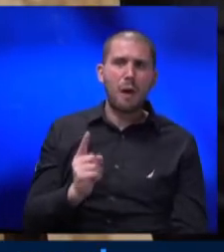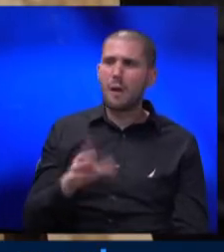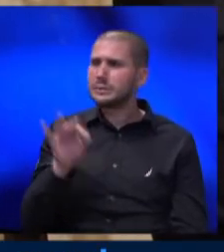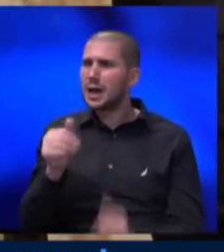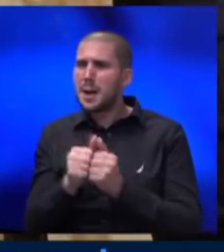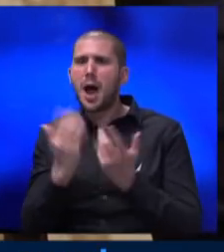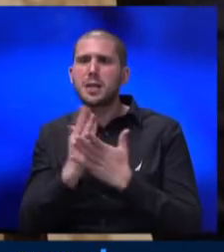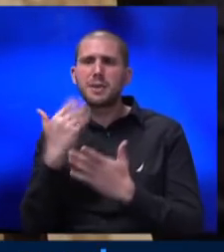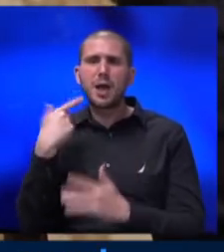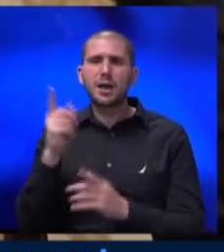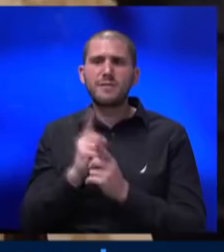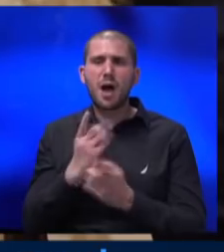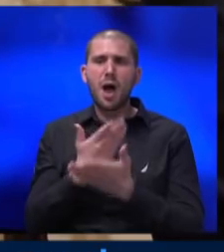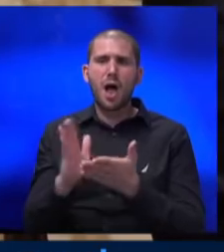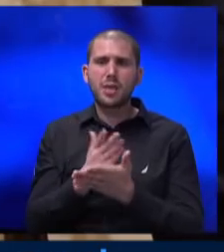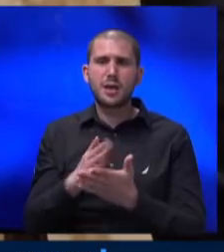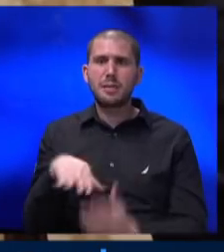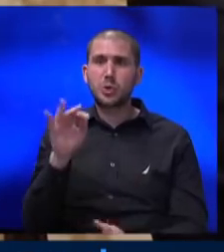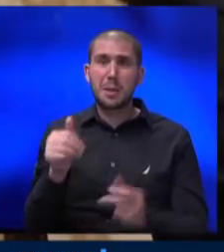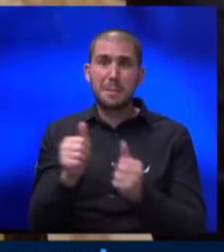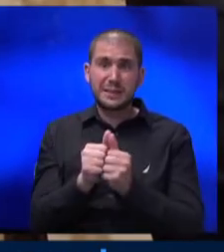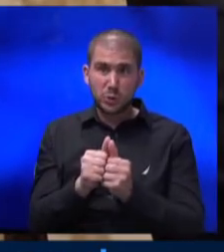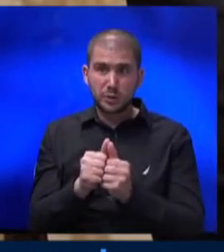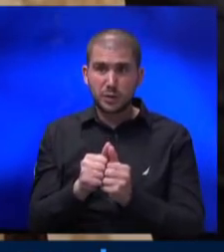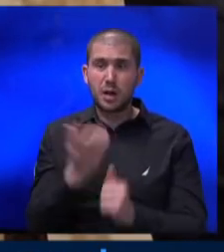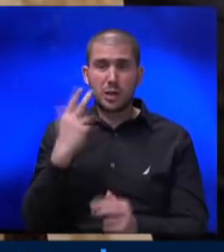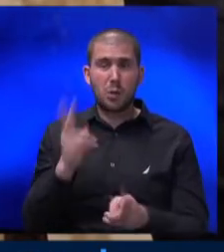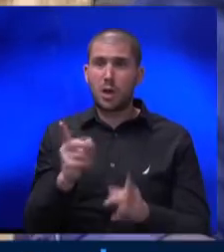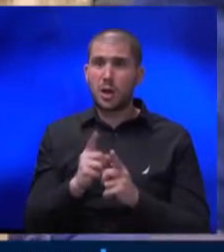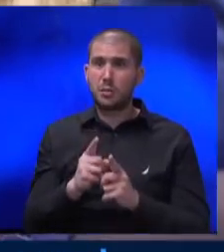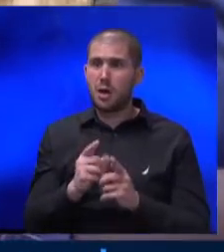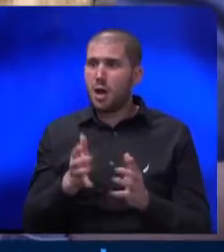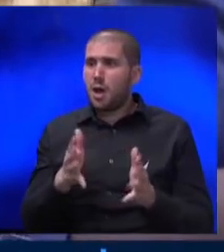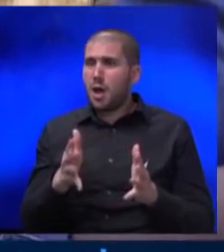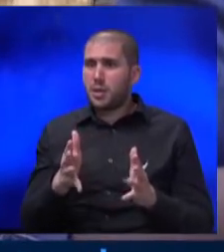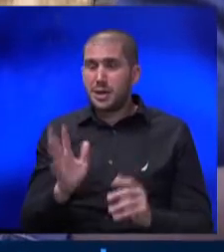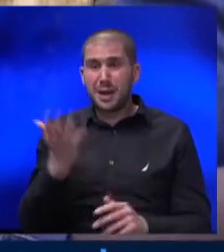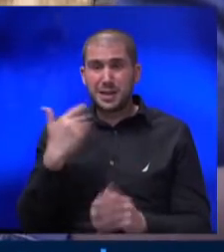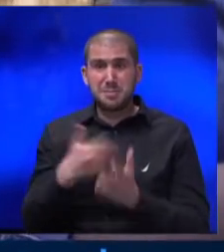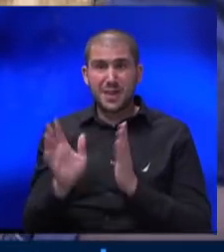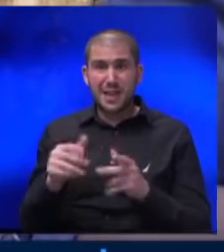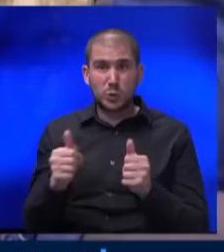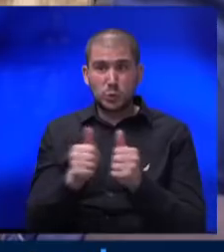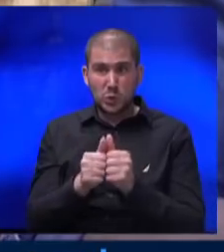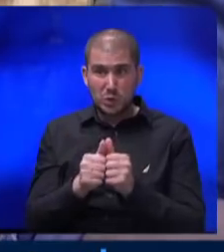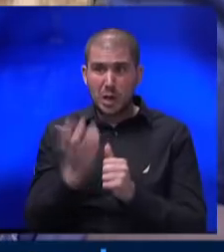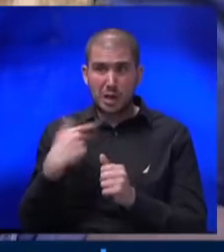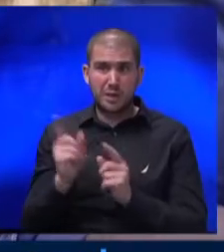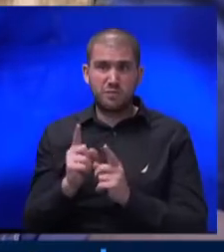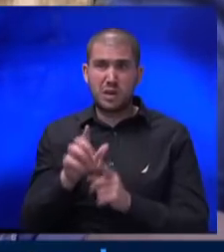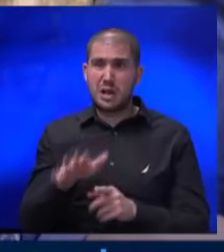מתי אני אתלה את ההחלטה הזאת במציאת בן זוג, הייתי יכולה לחטוף התקף חרדה. אם הייתי מוותרת על זוגיות, הייתי מביאה ילד